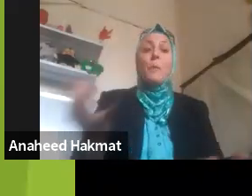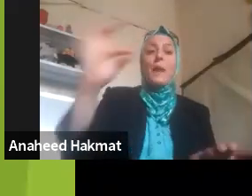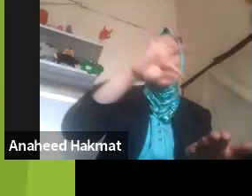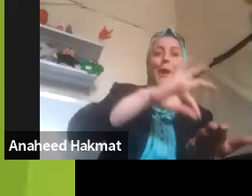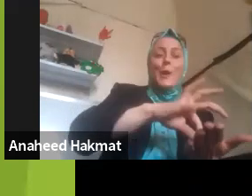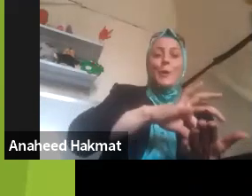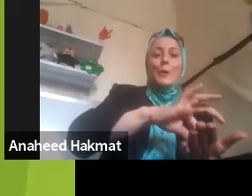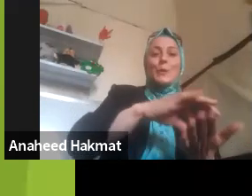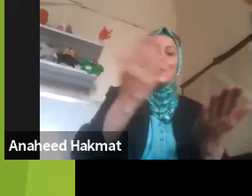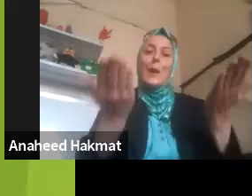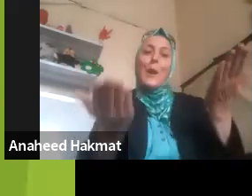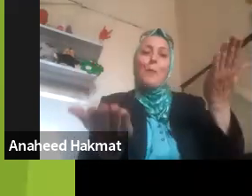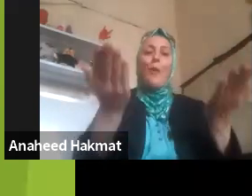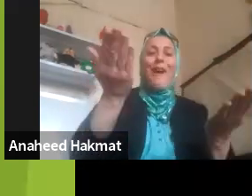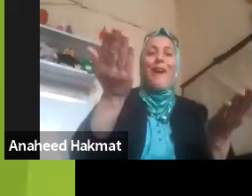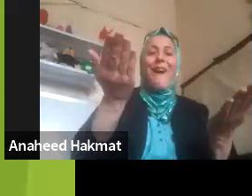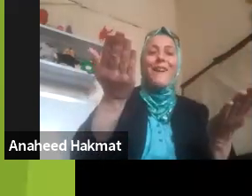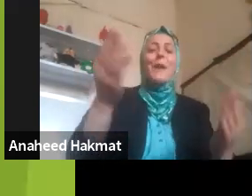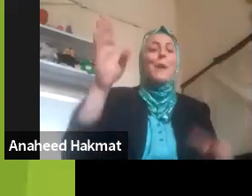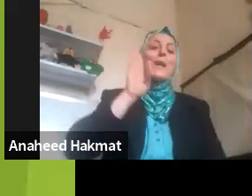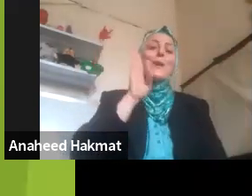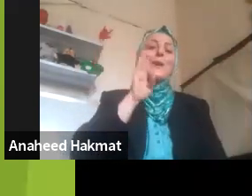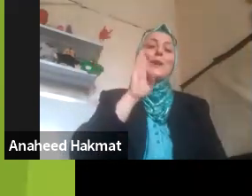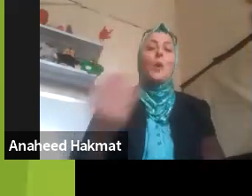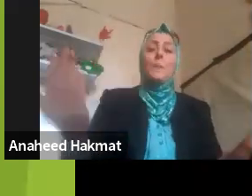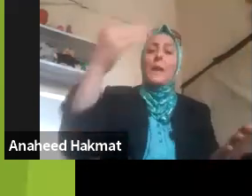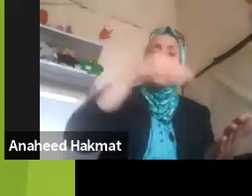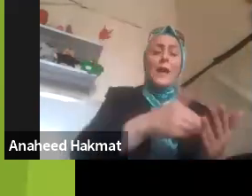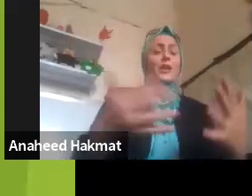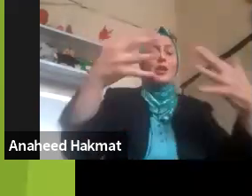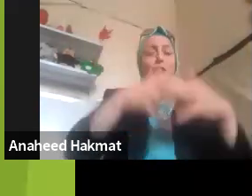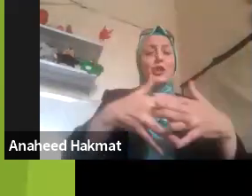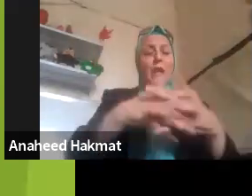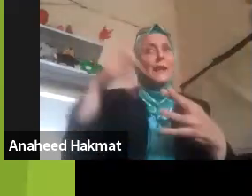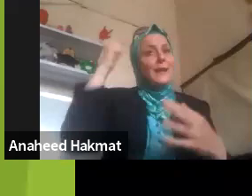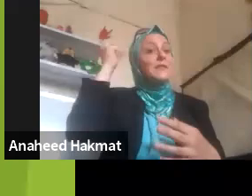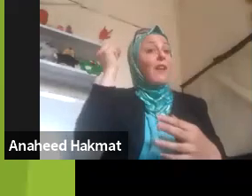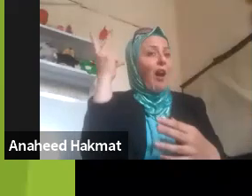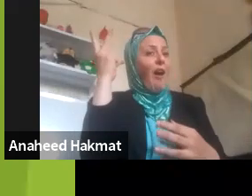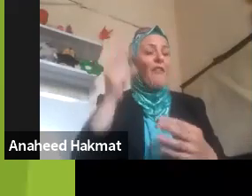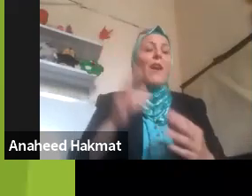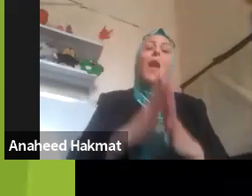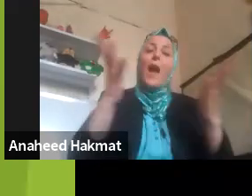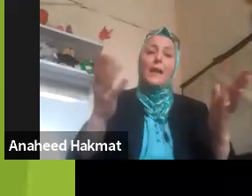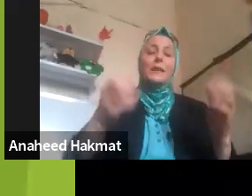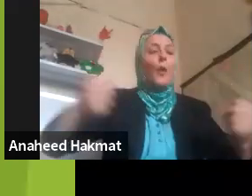مقاربة جديدة عالم. بالنهاية الشراكة هي ثقافة أكثر منها تدرب أو تعلم،